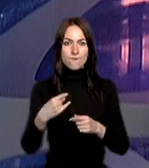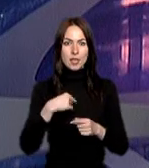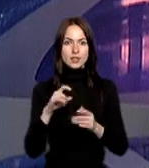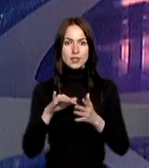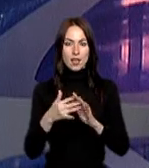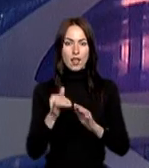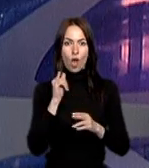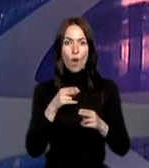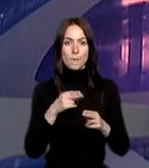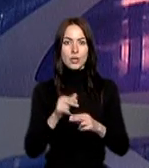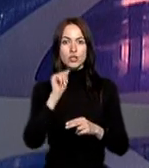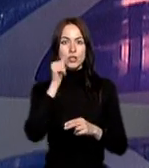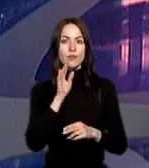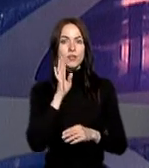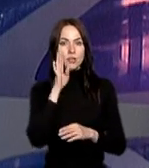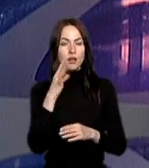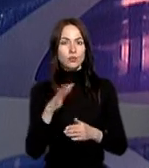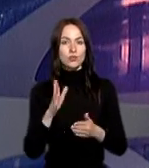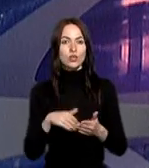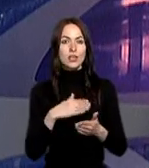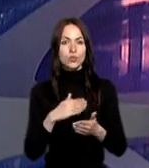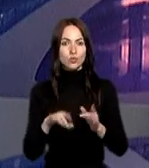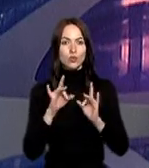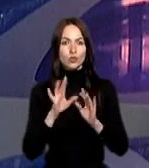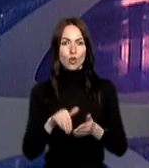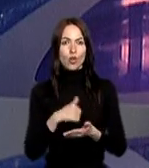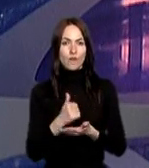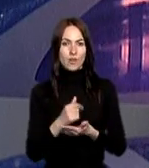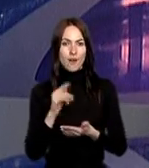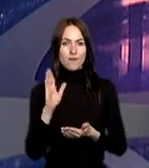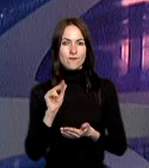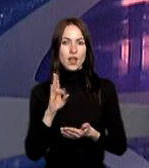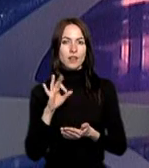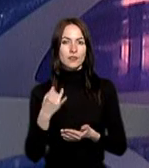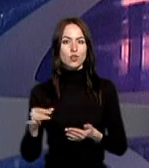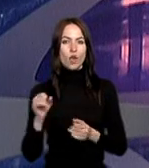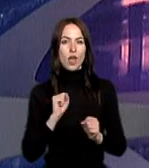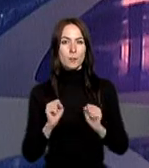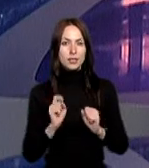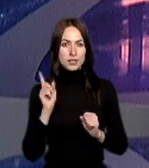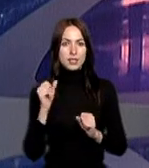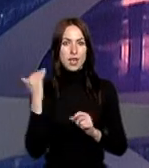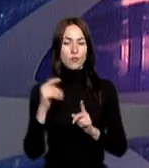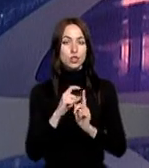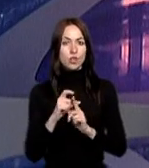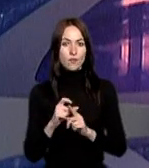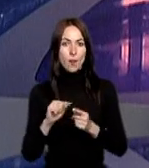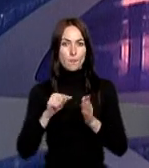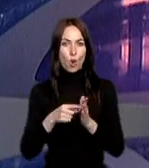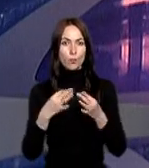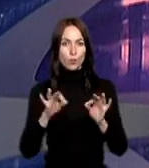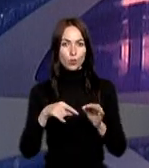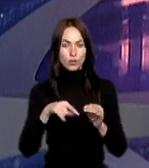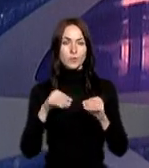скасують завтра від ранку, розповів голова Валківської райадміністрації Юрій Аксьонов. За його словами, пропускний пункт вирішили прибрати